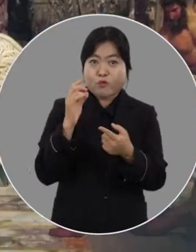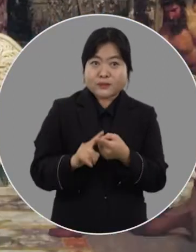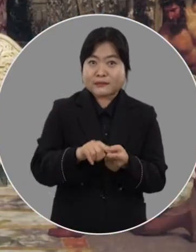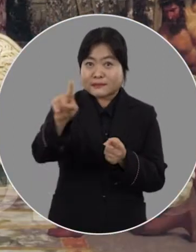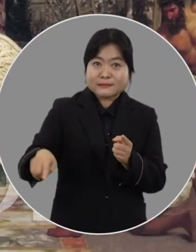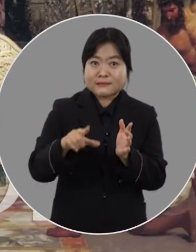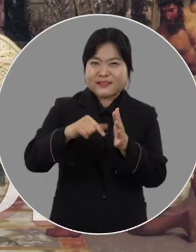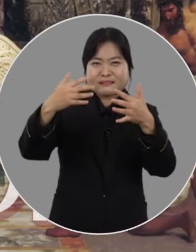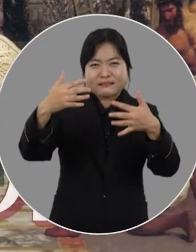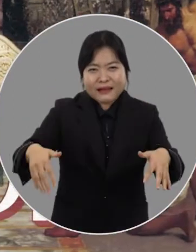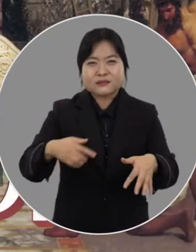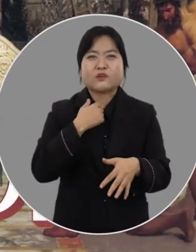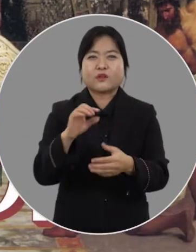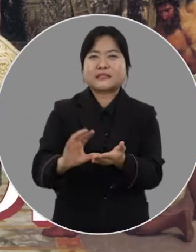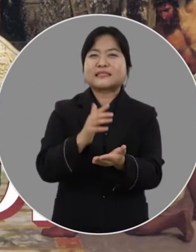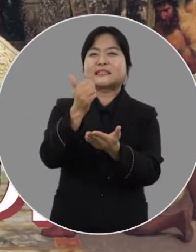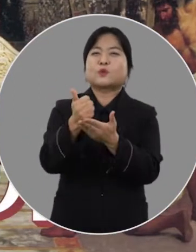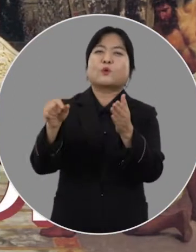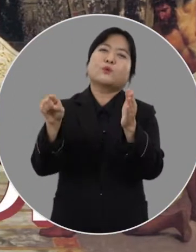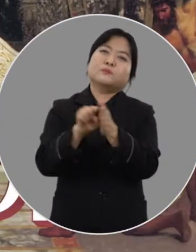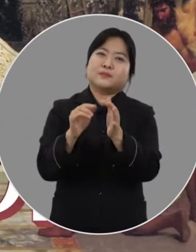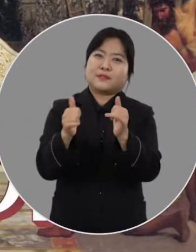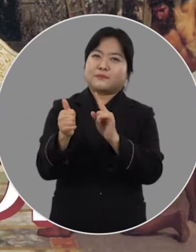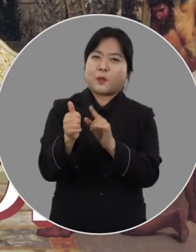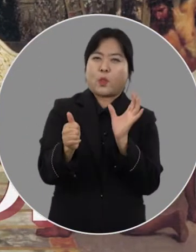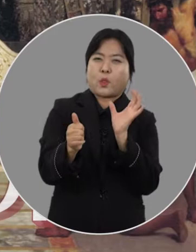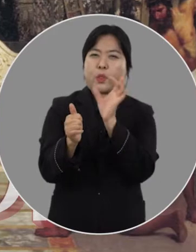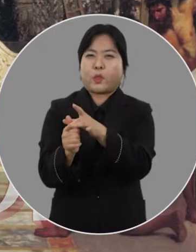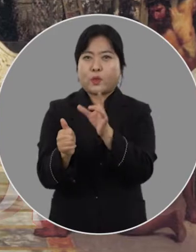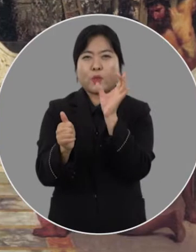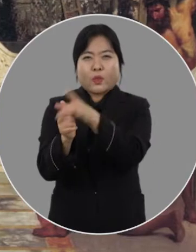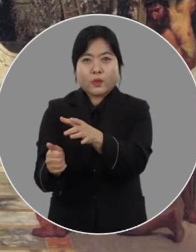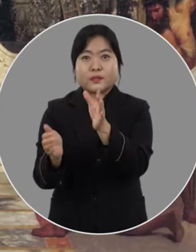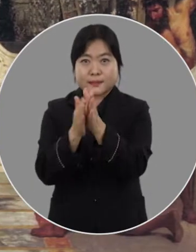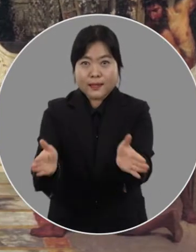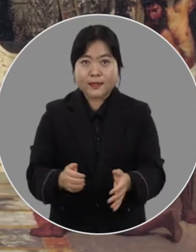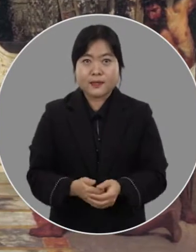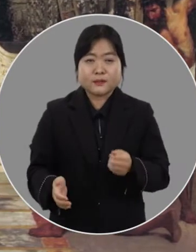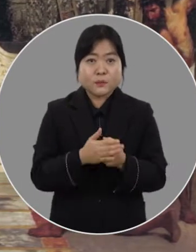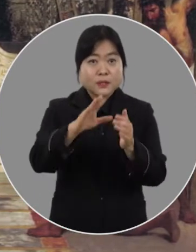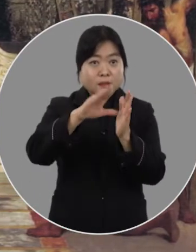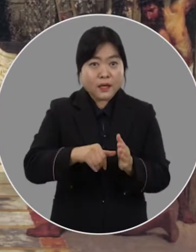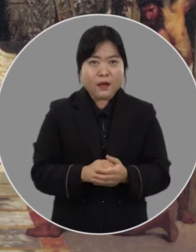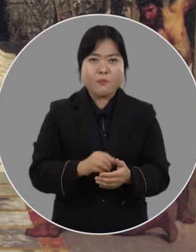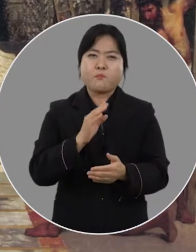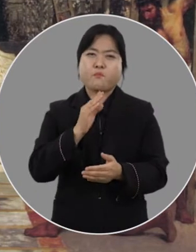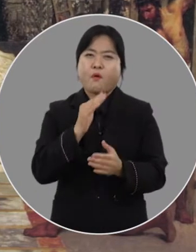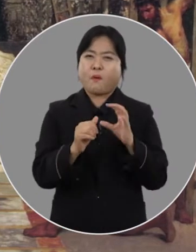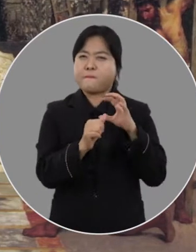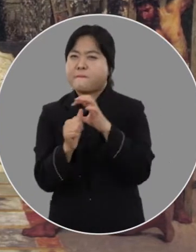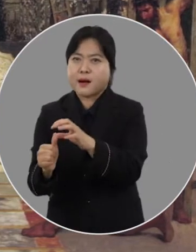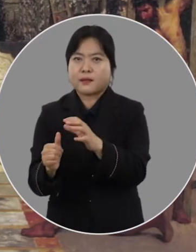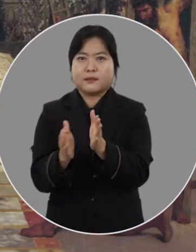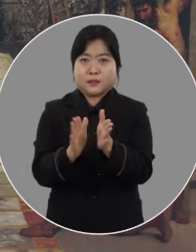서서히 당시의 약자였던 그리스도교인들에게 덮씌우기 시작했고 이러한 과정 속에서 본격적인